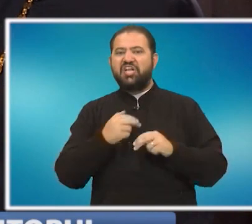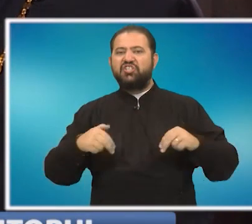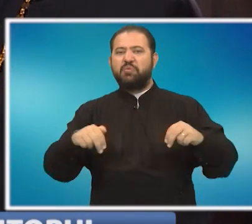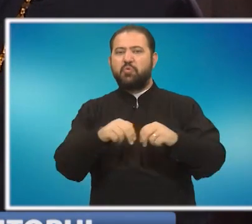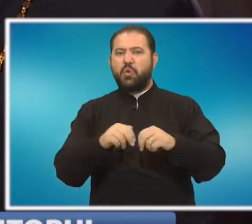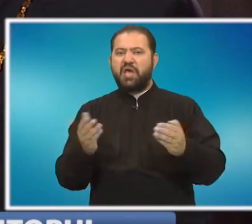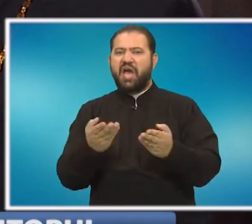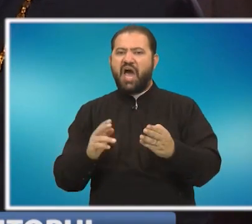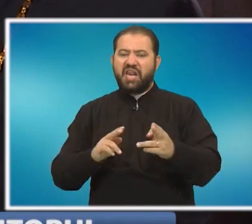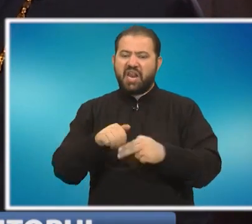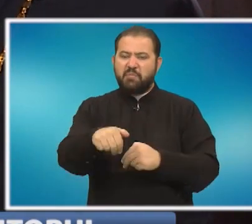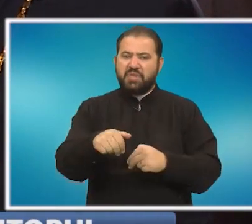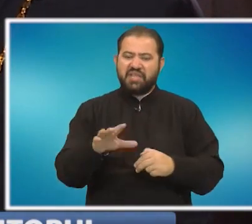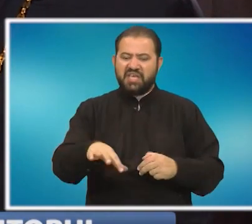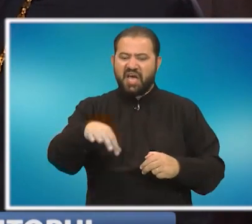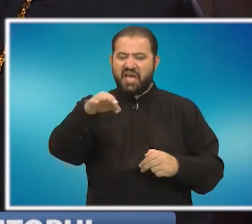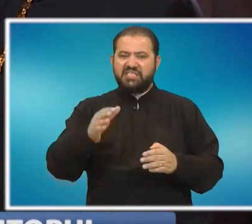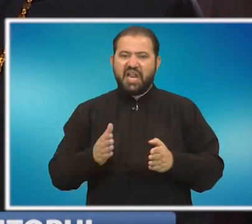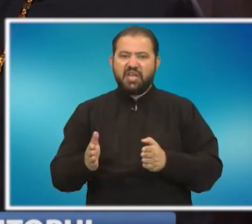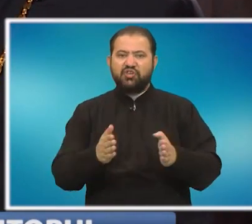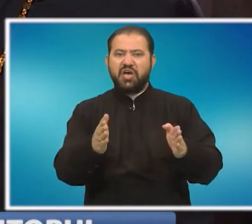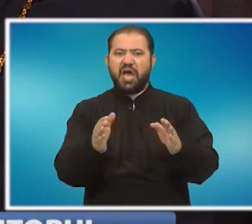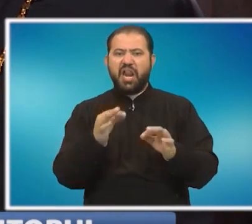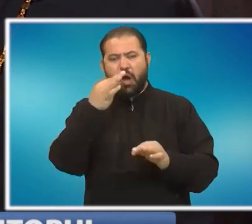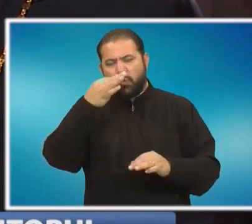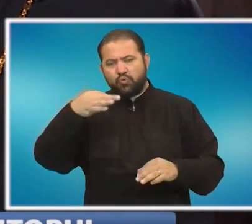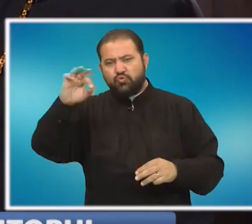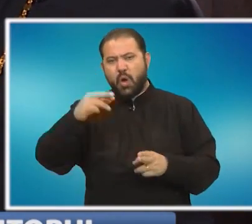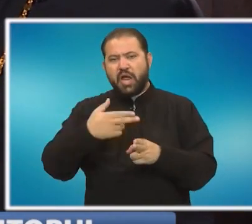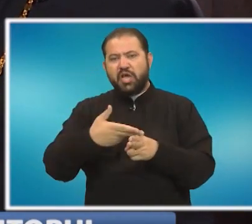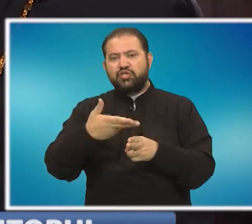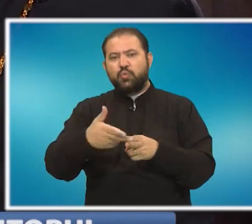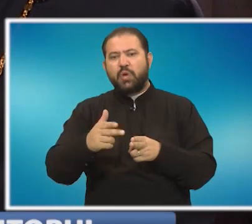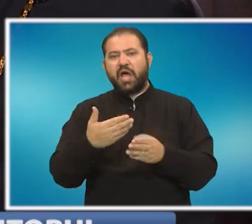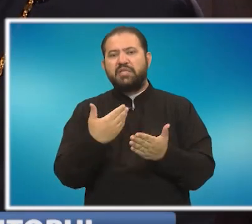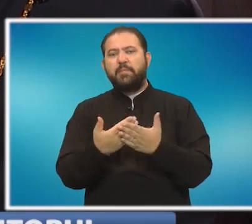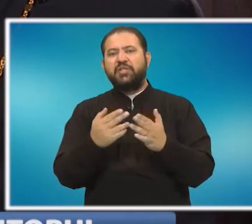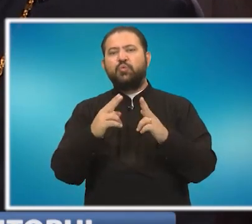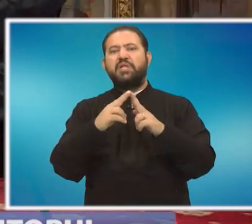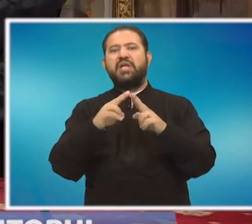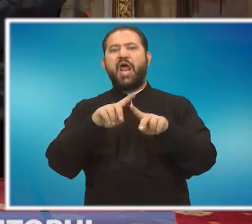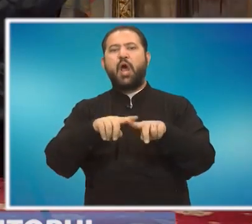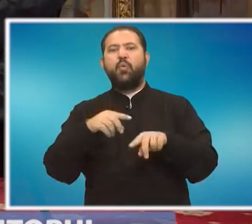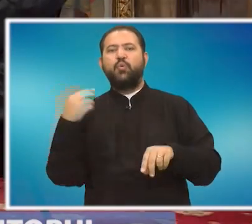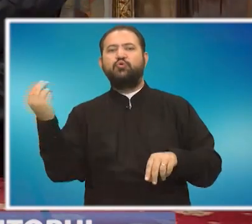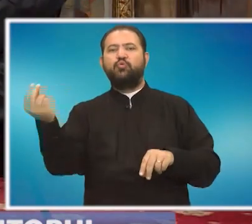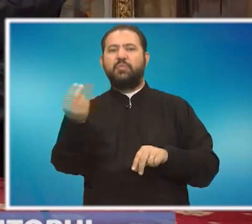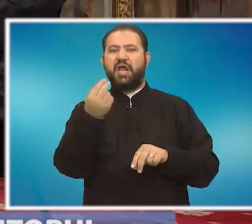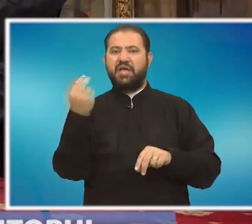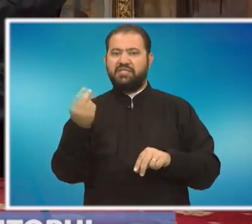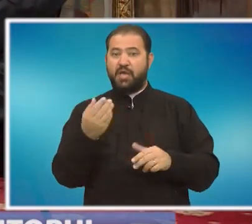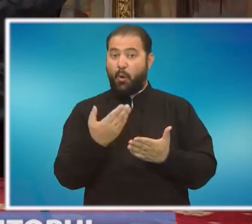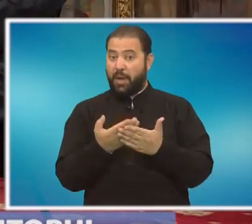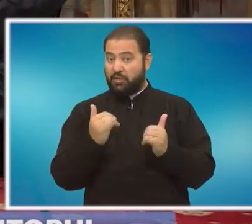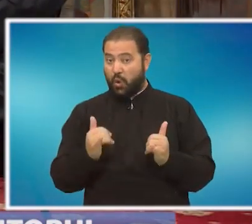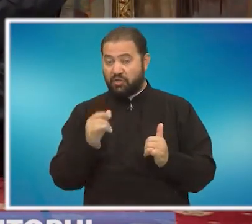să alegi calea cea simplă și curată către împărăția lui Dumnezeu. De aceea,